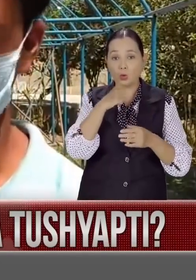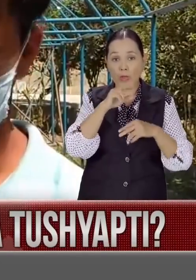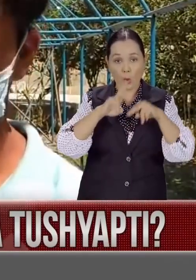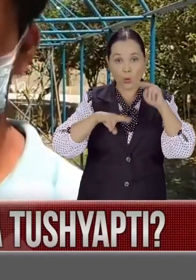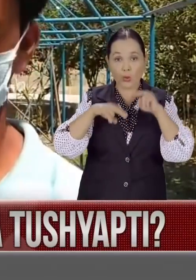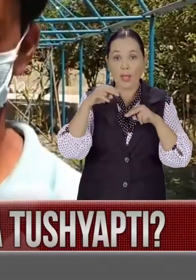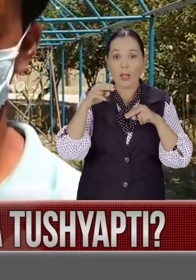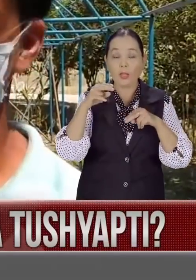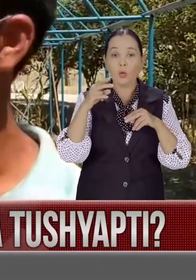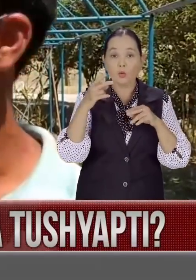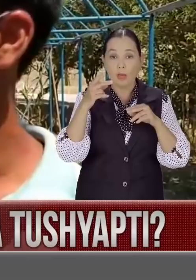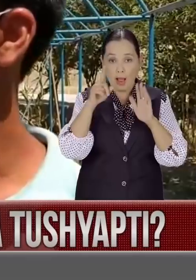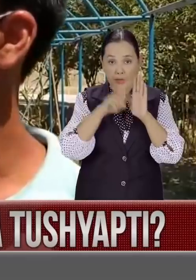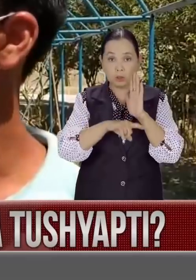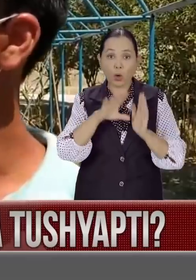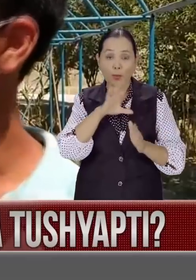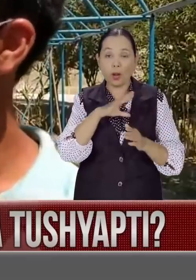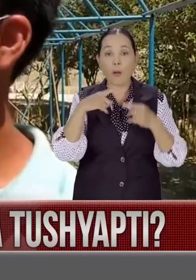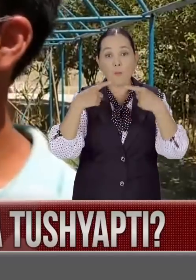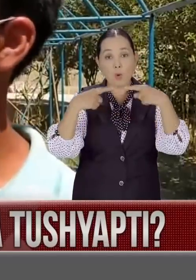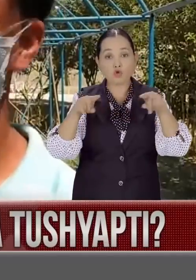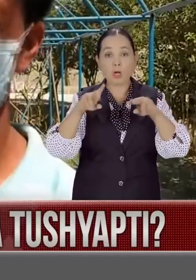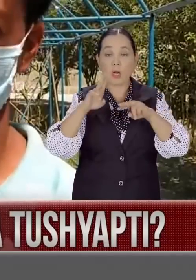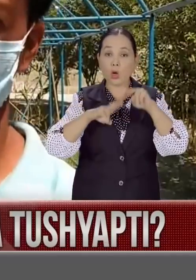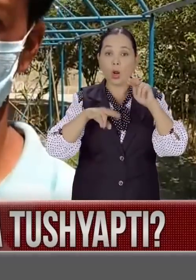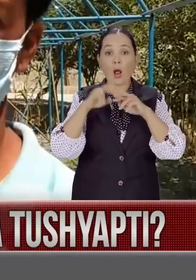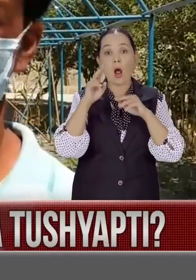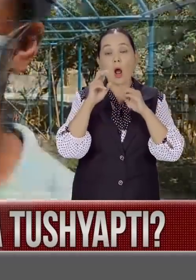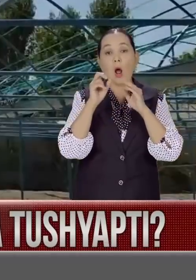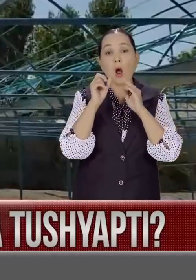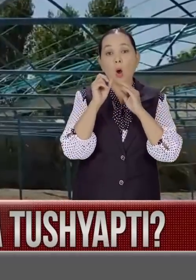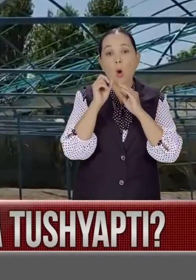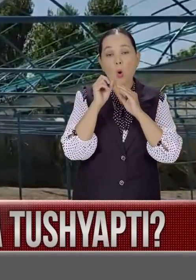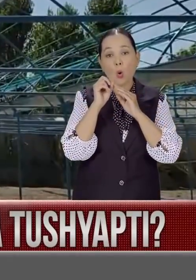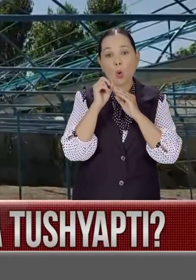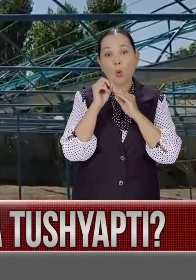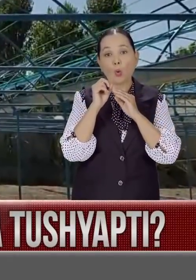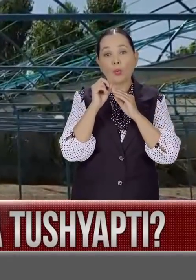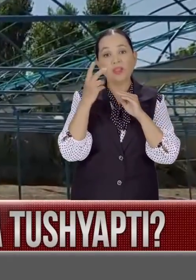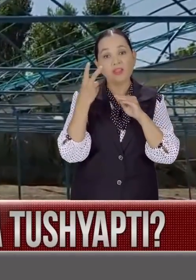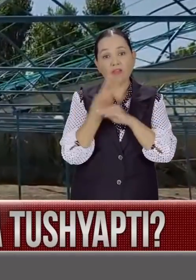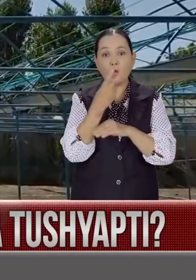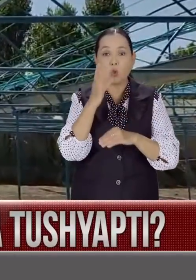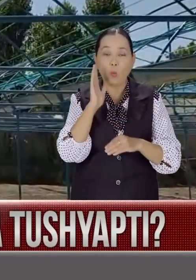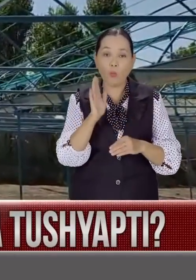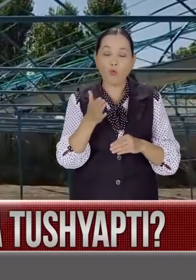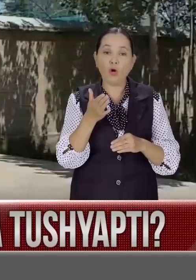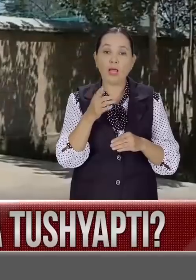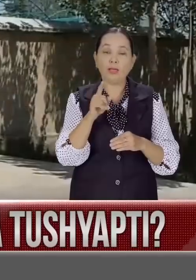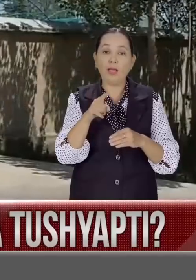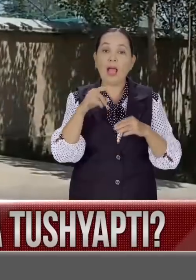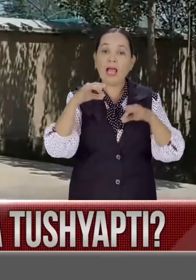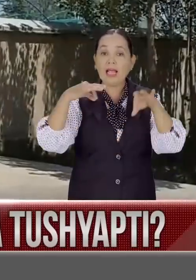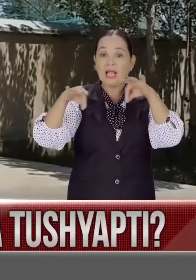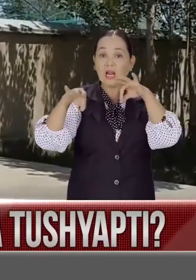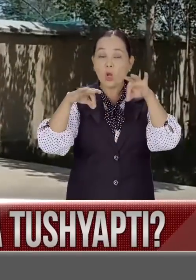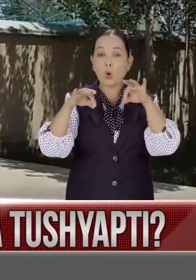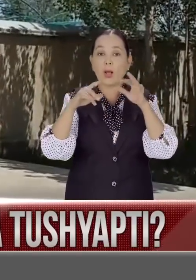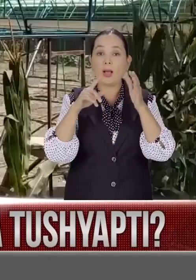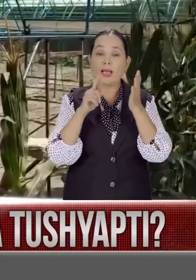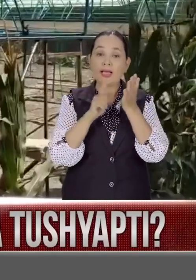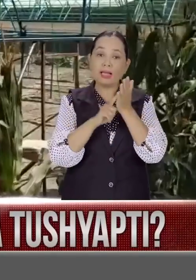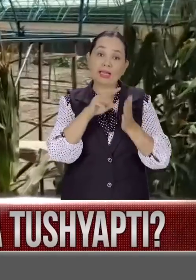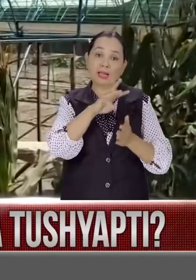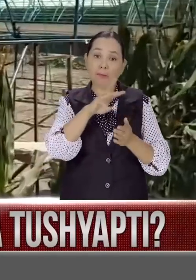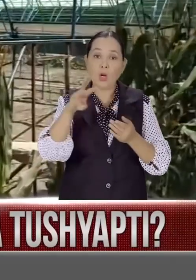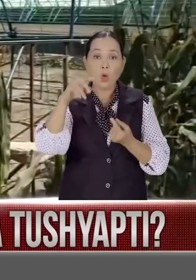qurganingiz uchun arzonroq tushgan. O'zimiz qurgan, etak boshqalar qursak 12 klass hisoblanadi-da, bu dvoynoy bo'ladi-da. Bir qavatli kelyonkasi 7 millionga